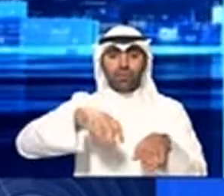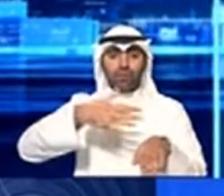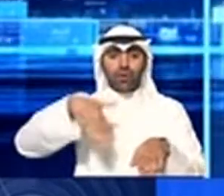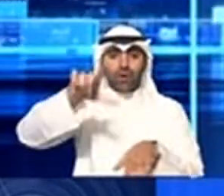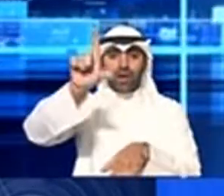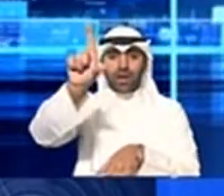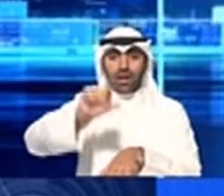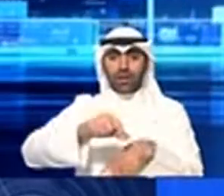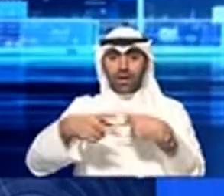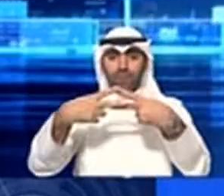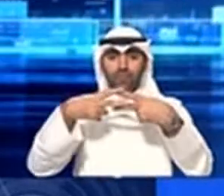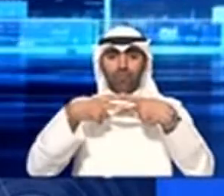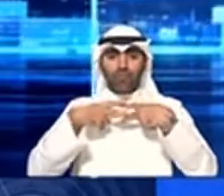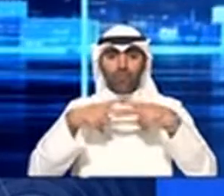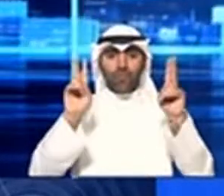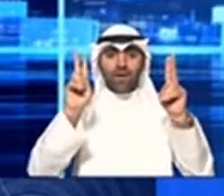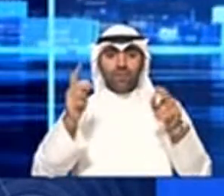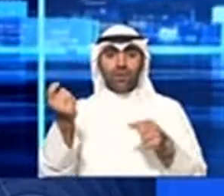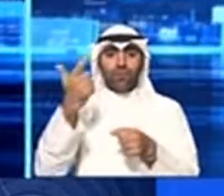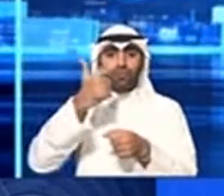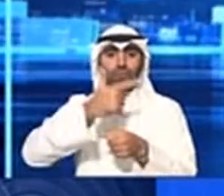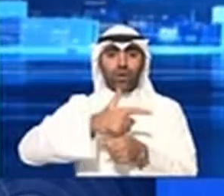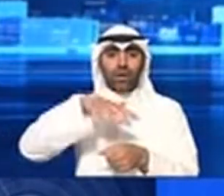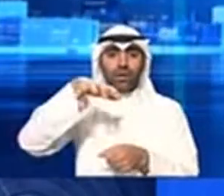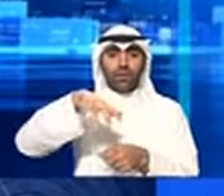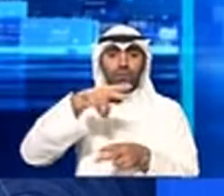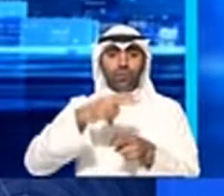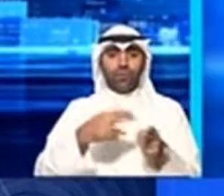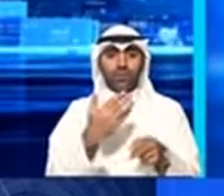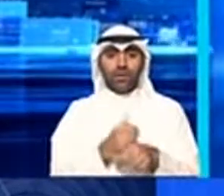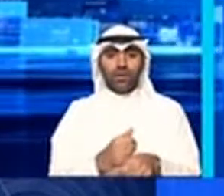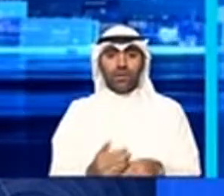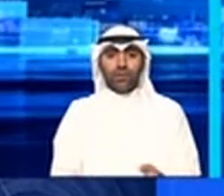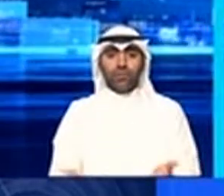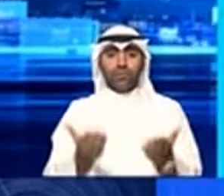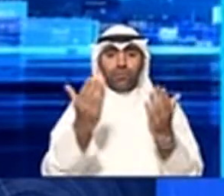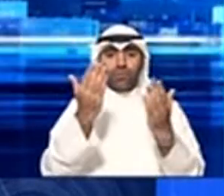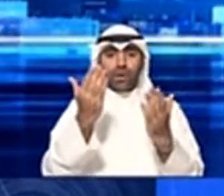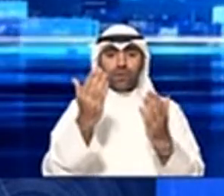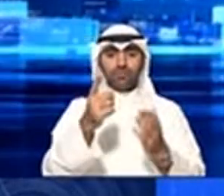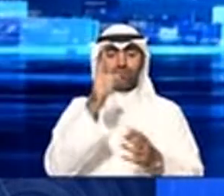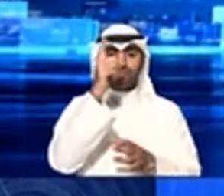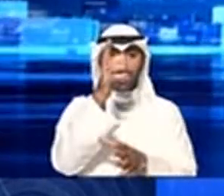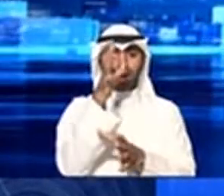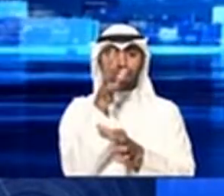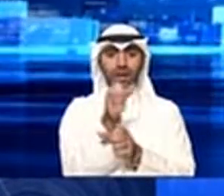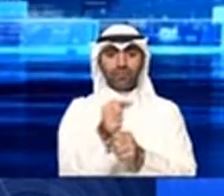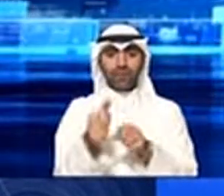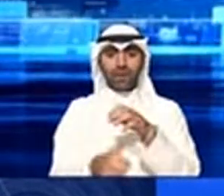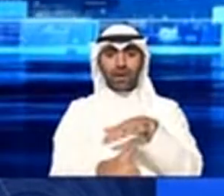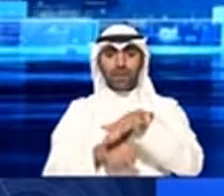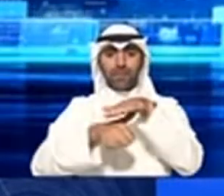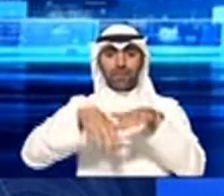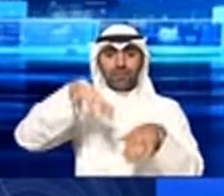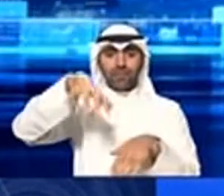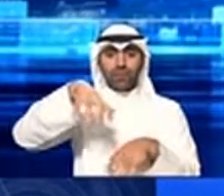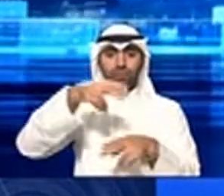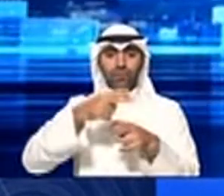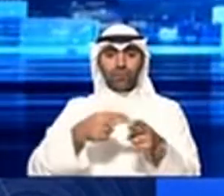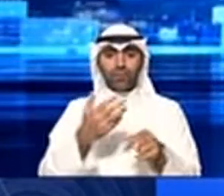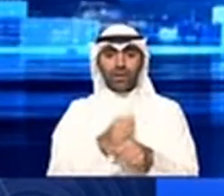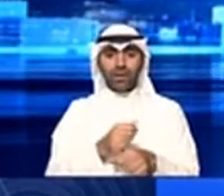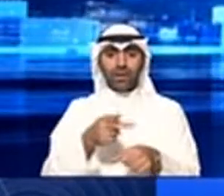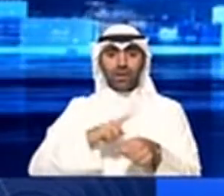لسموه وليا للعهد، رجيا لحضرة صاحب السمو أمير البلاد حفظه الله ورعاه ولسمو ولي العهد حفظه